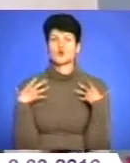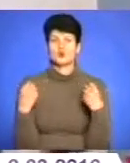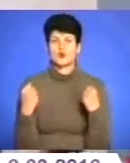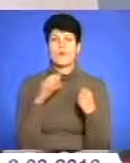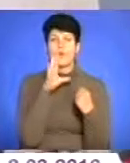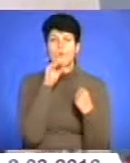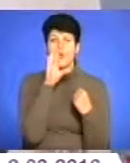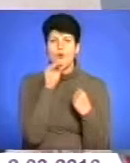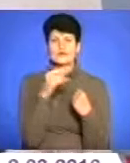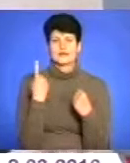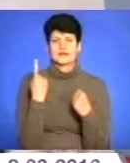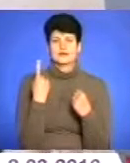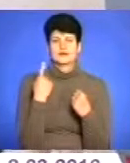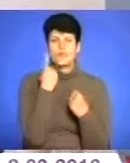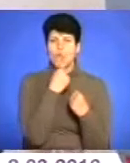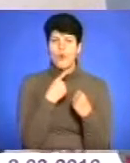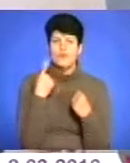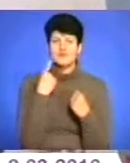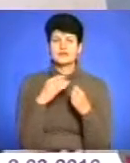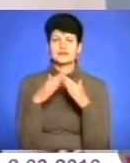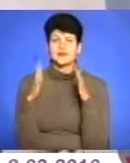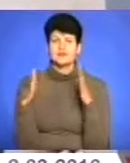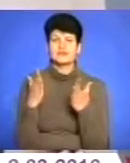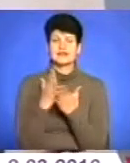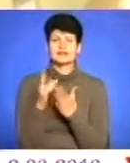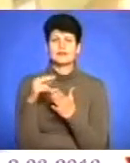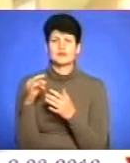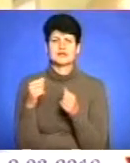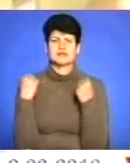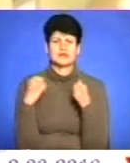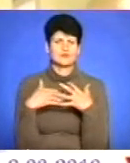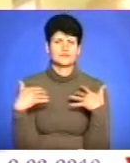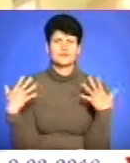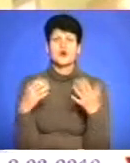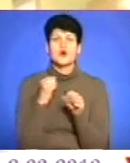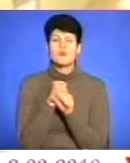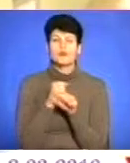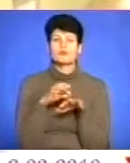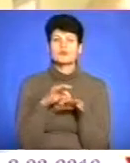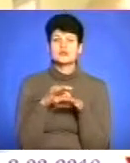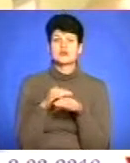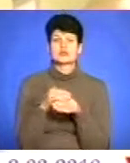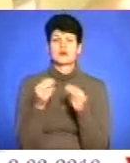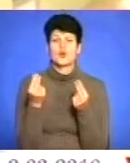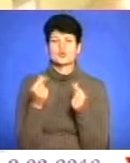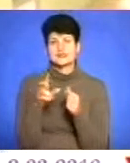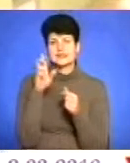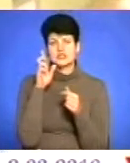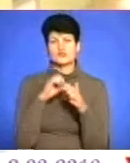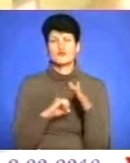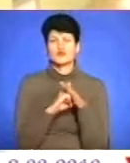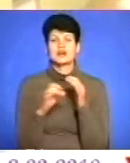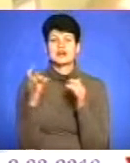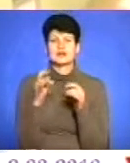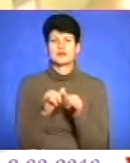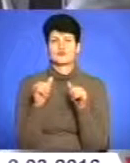табори, і спортом є дезиняція, дендропарк, у нас є стадіон і так далі. Роботи проводять за кошт Державного фонду регіонального розвитку та